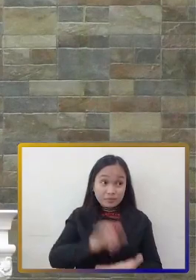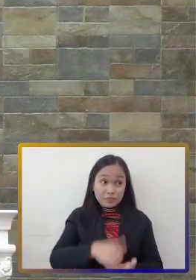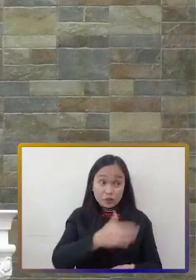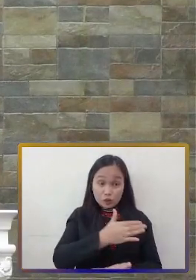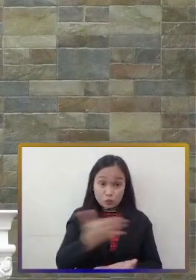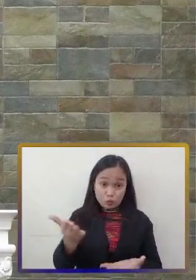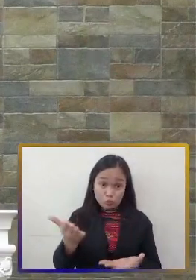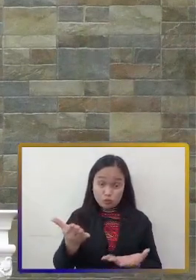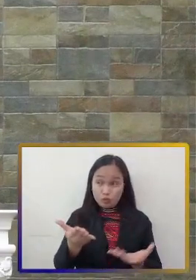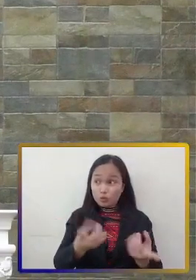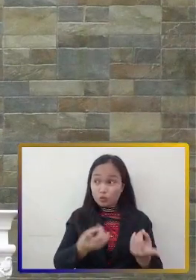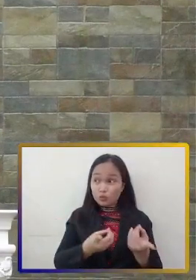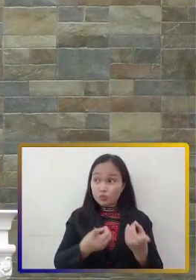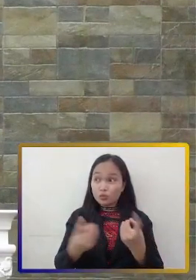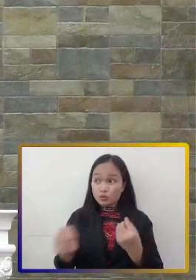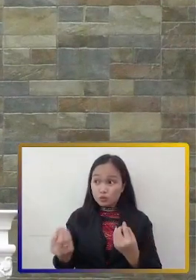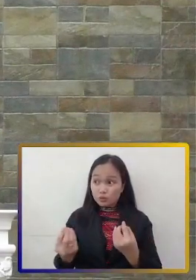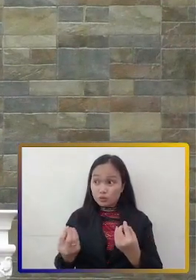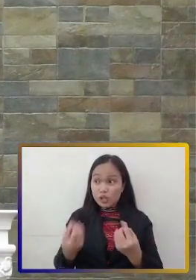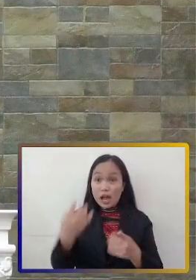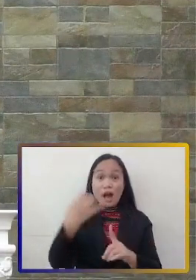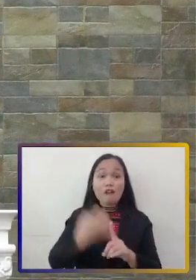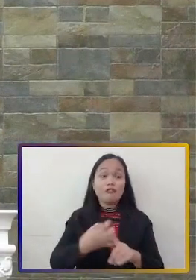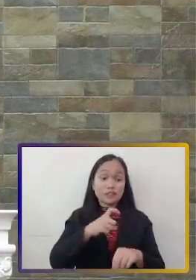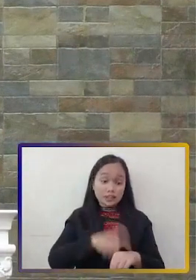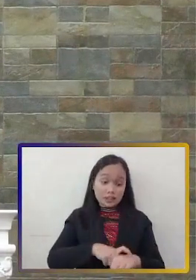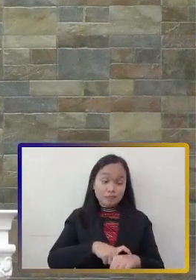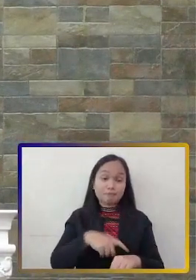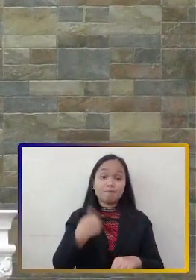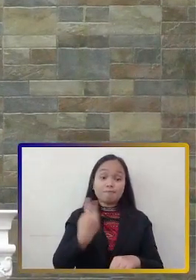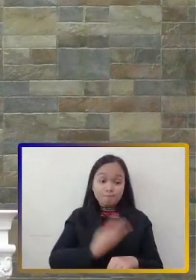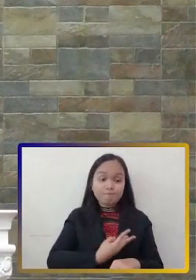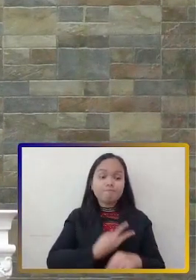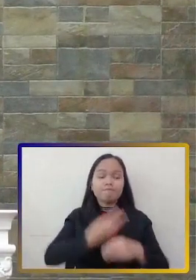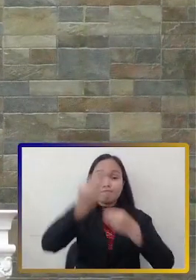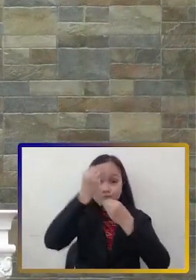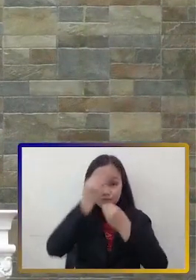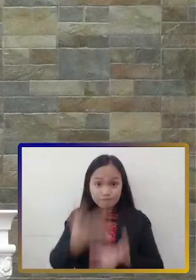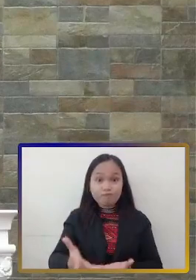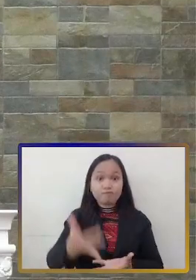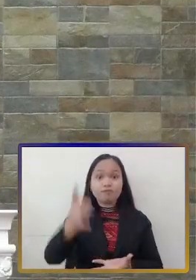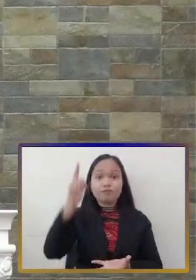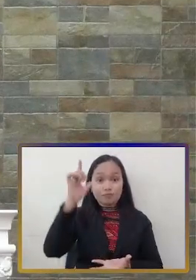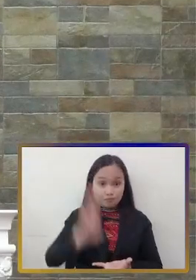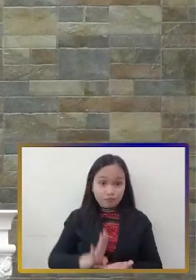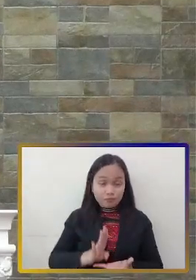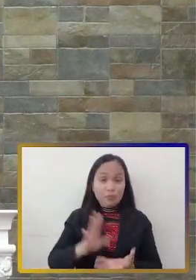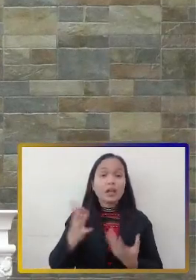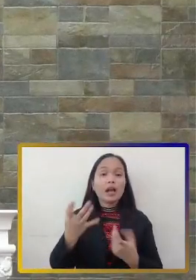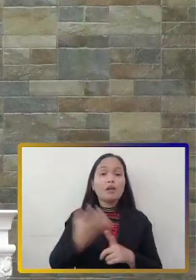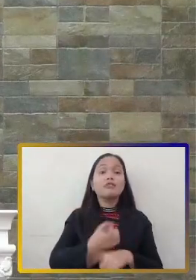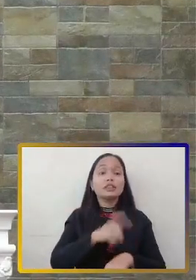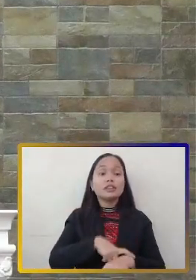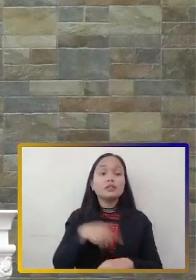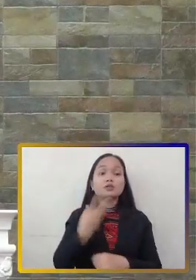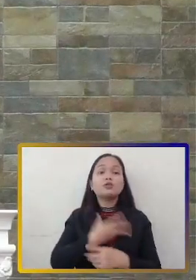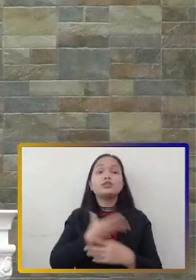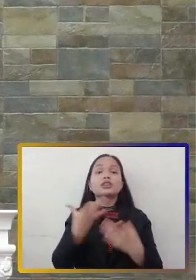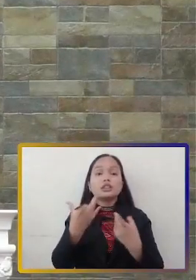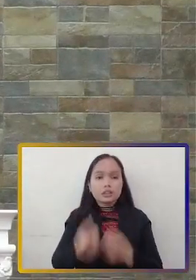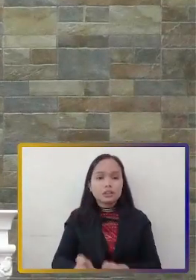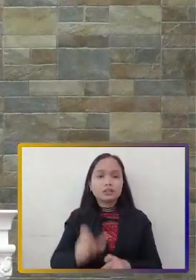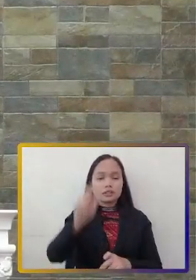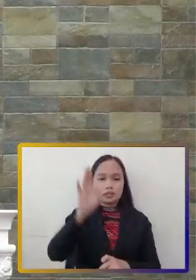take, every time you obey God, every time you trust His word, you